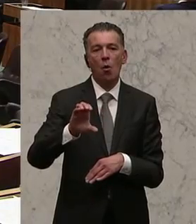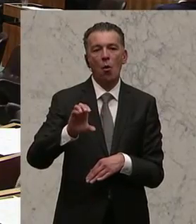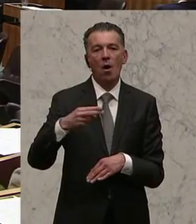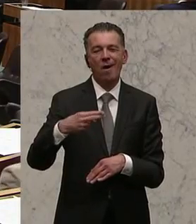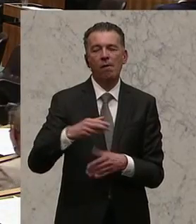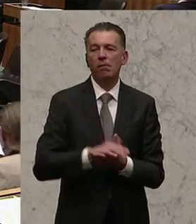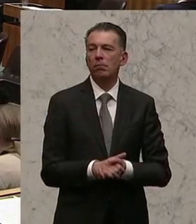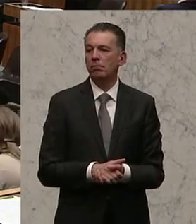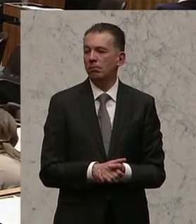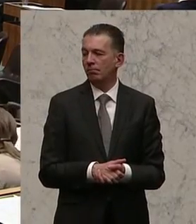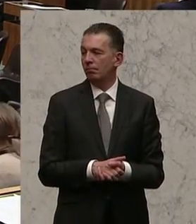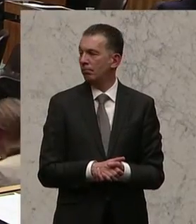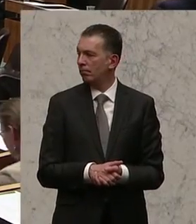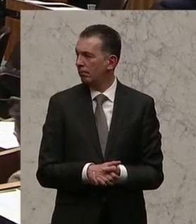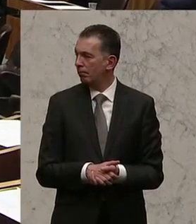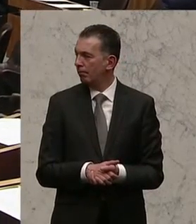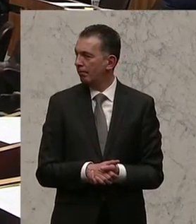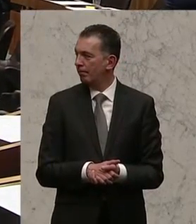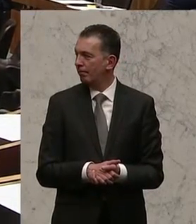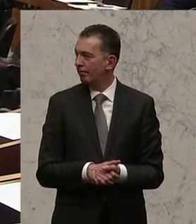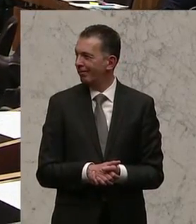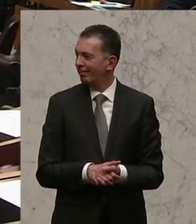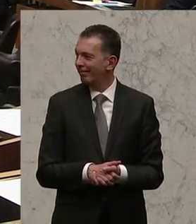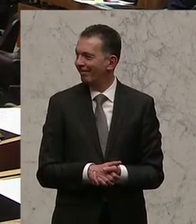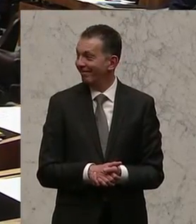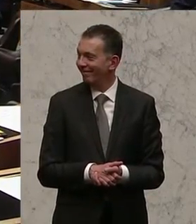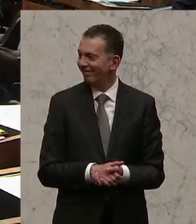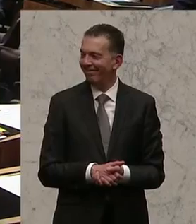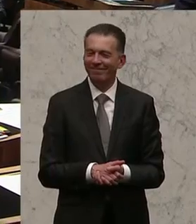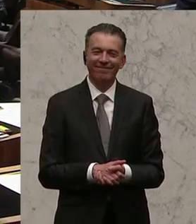Nächster am Wort, Harald Troch, ebenfalls von der SPÖ.